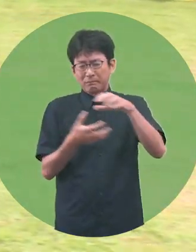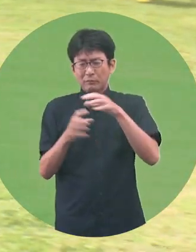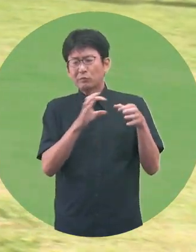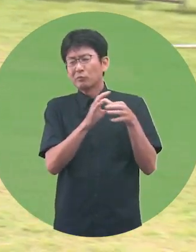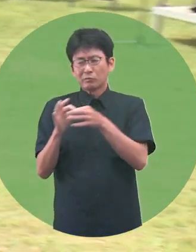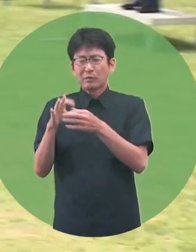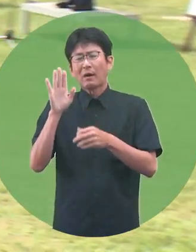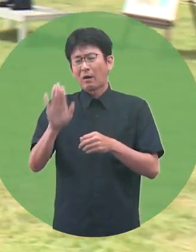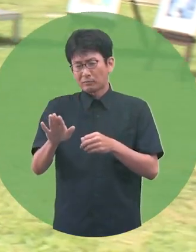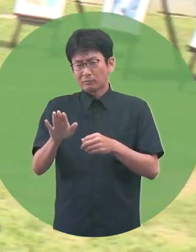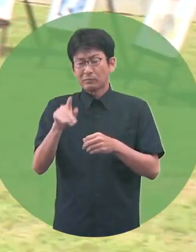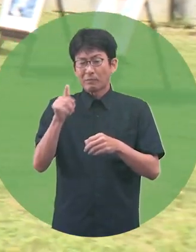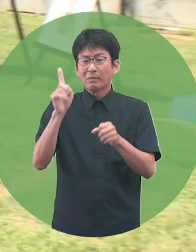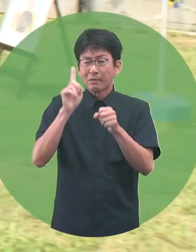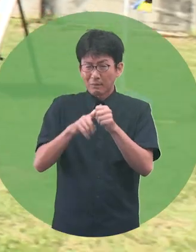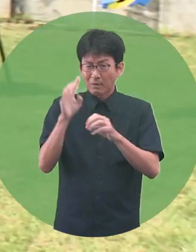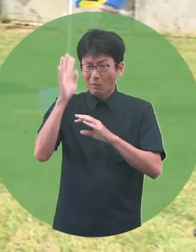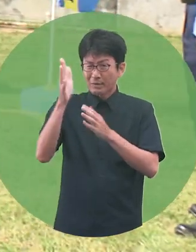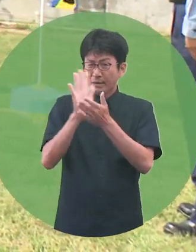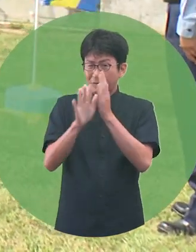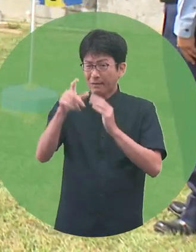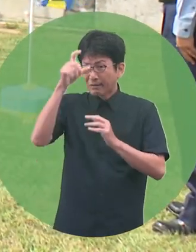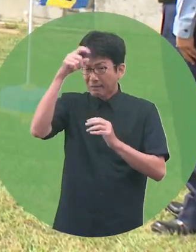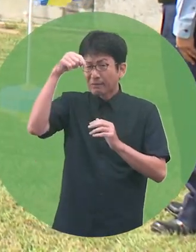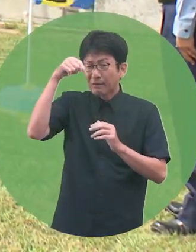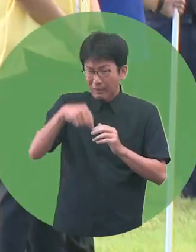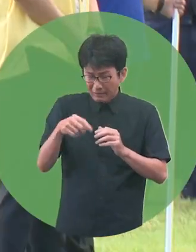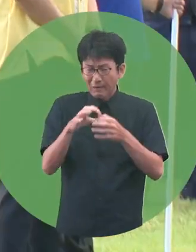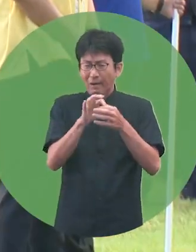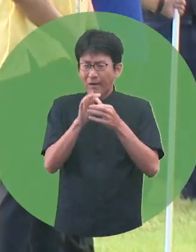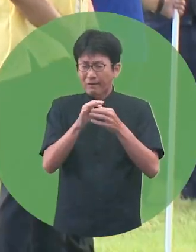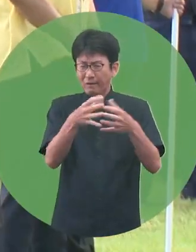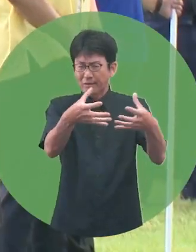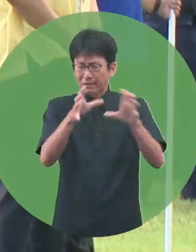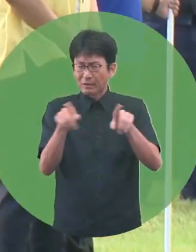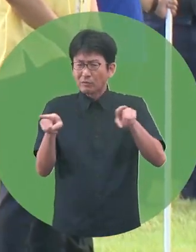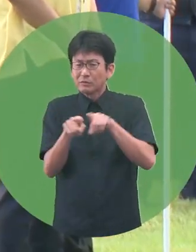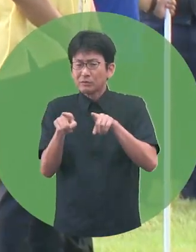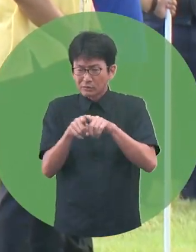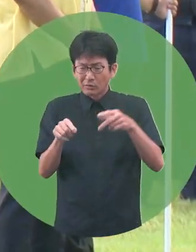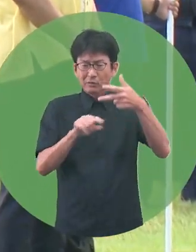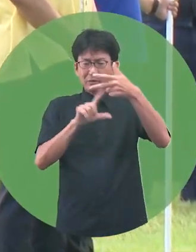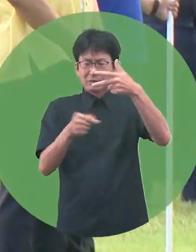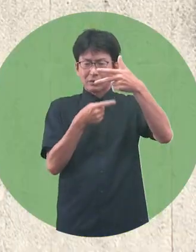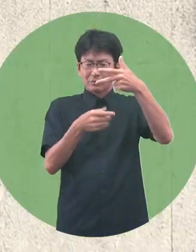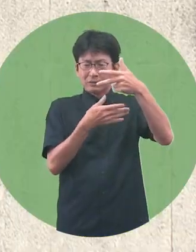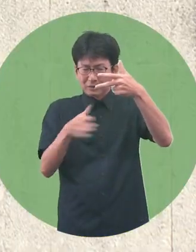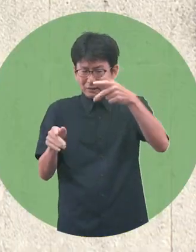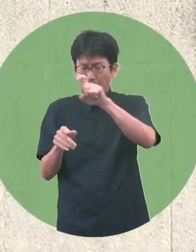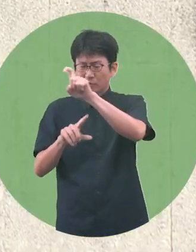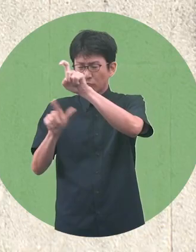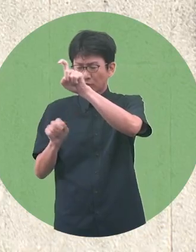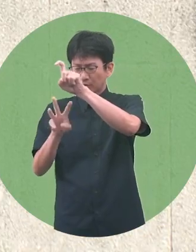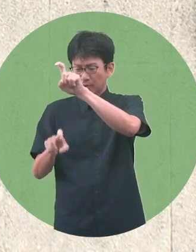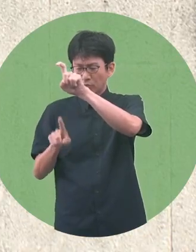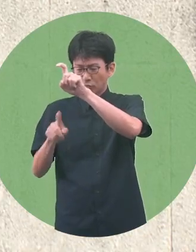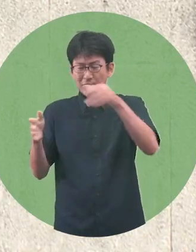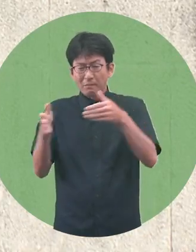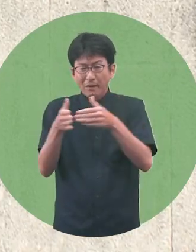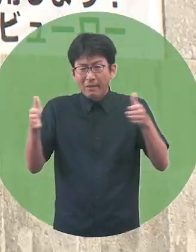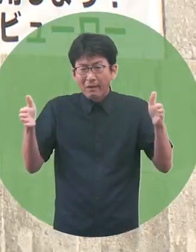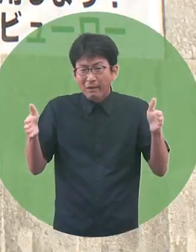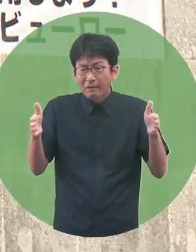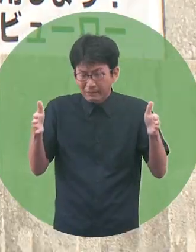こで沖縄県警察では関係機関と連携して7月1日から10月31日までの期